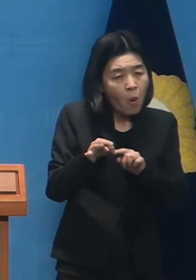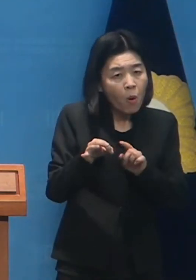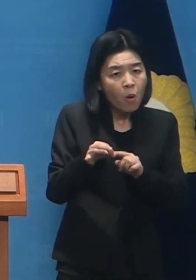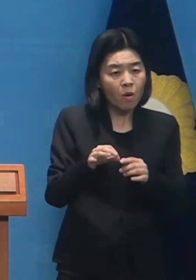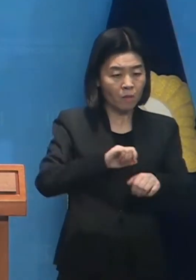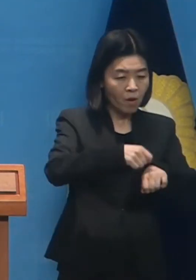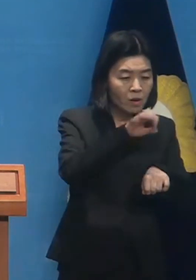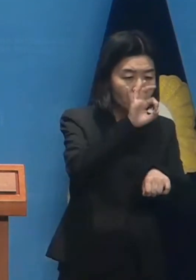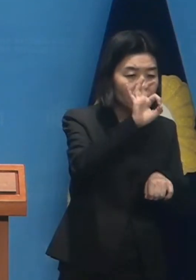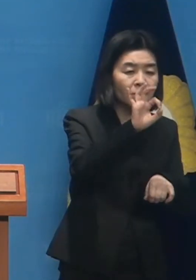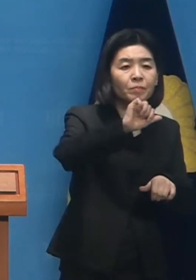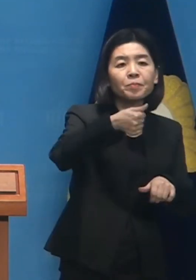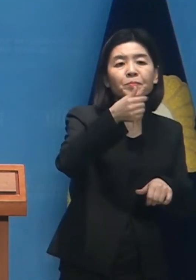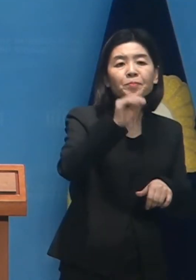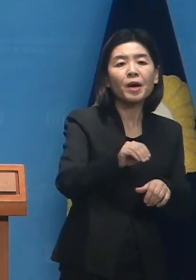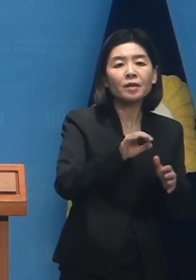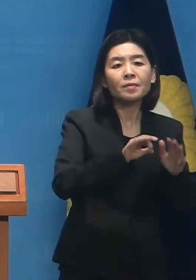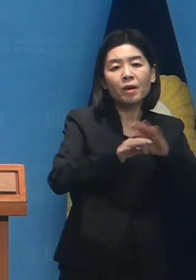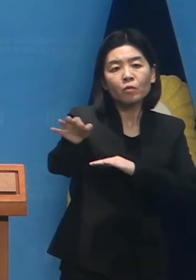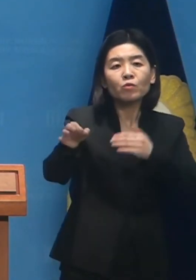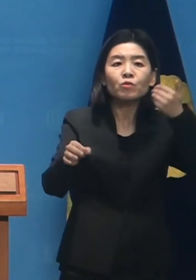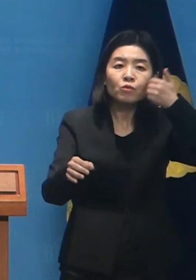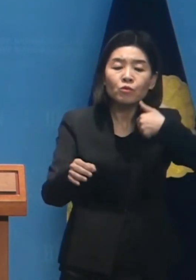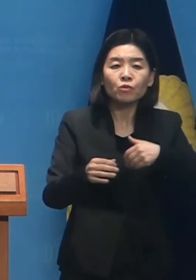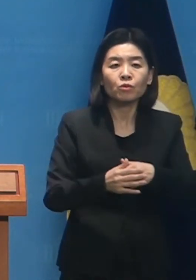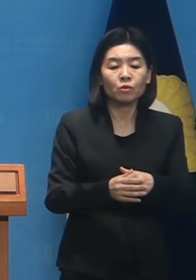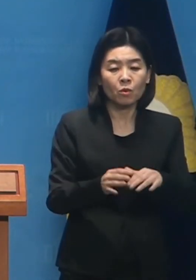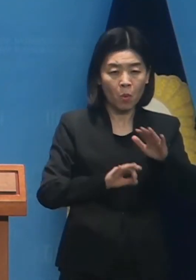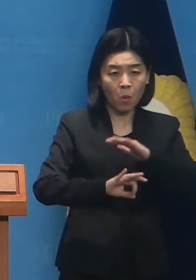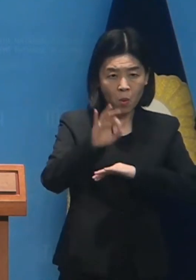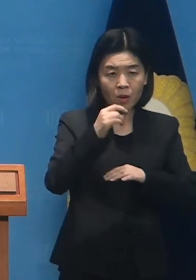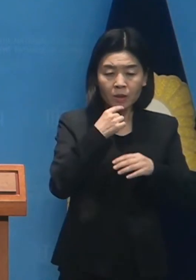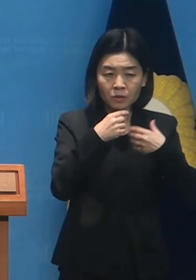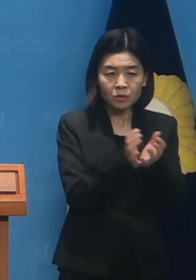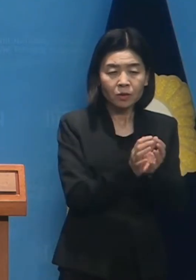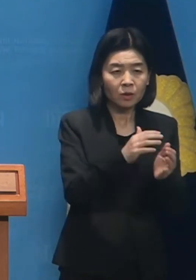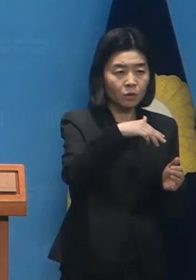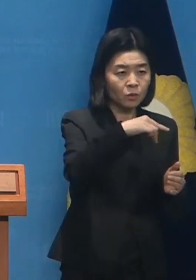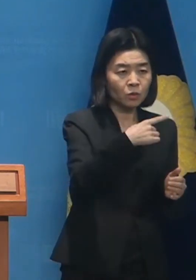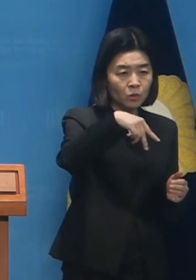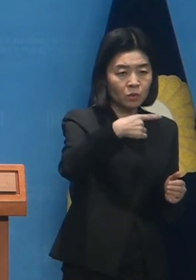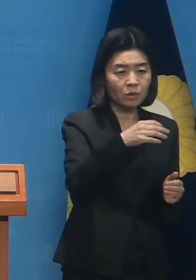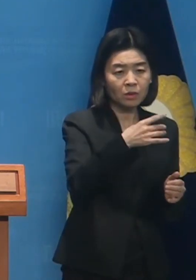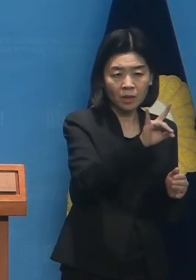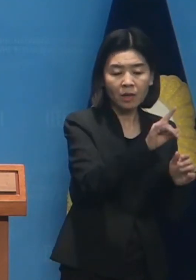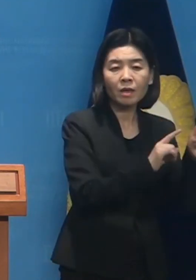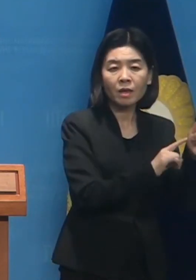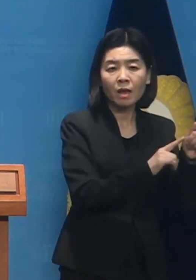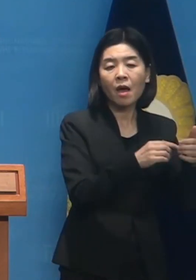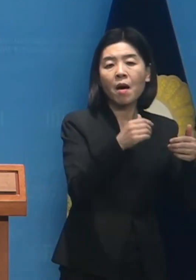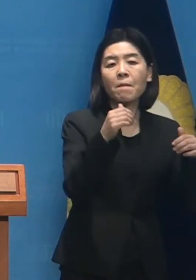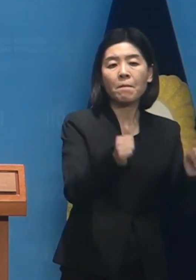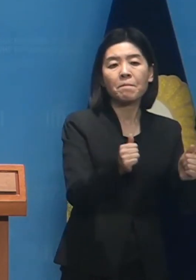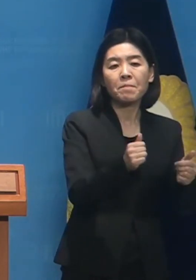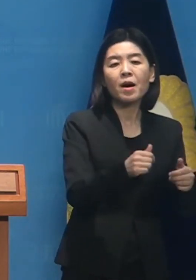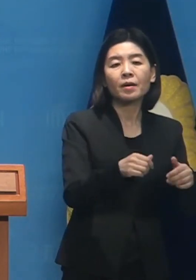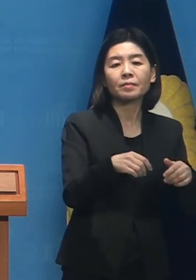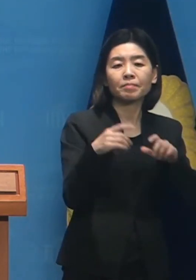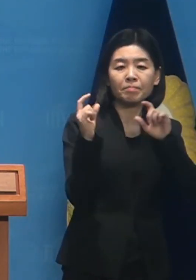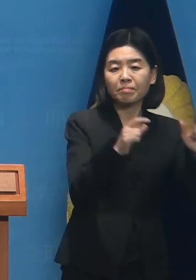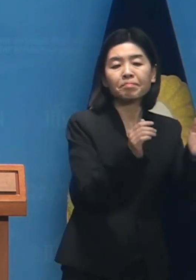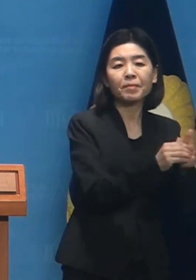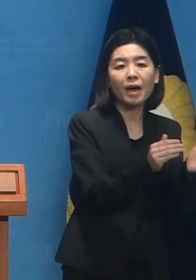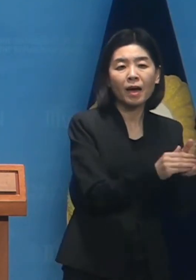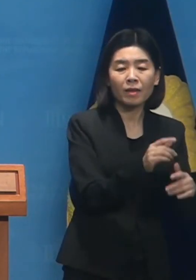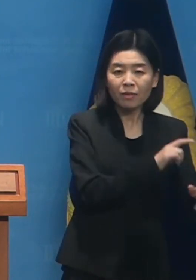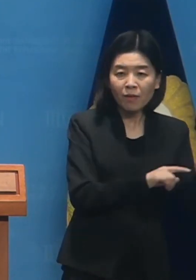500만 원은 누가 냈습니까? 오늘 오전 민주당 조승래 수석 대변인은 이미 법적 책임을 졌기 때문에 더 언급하는